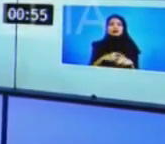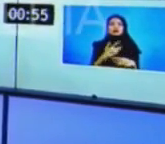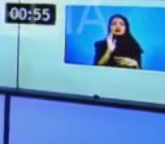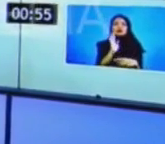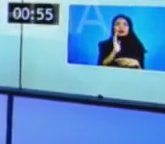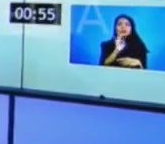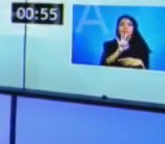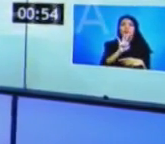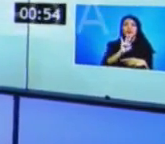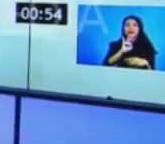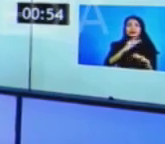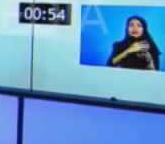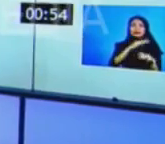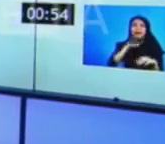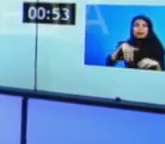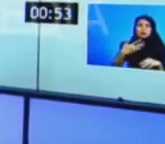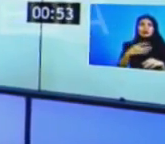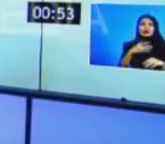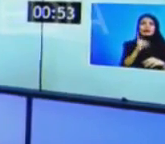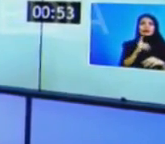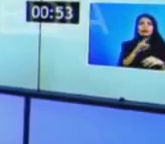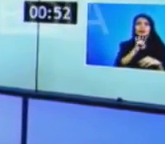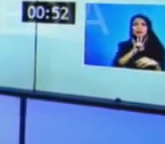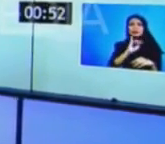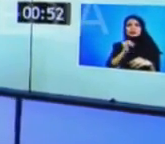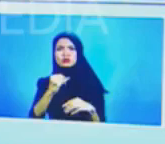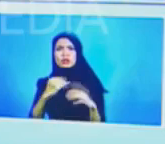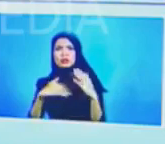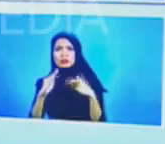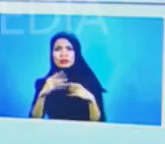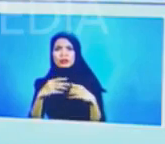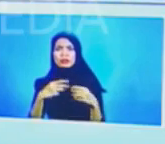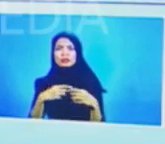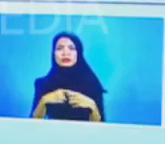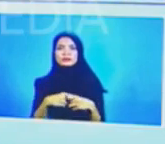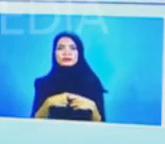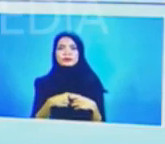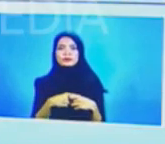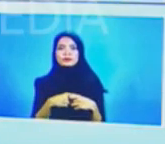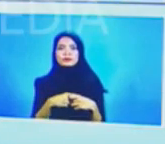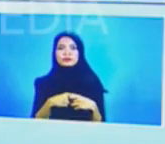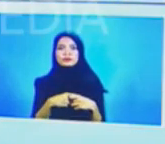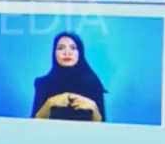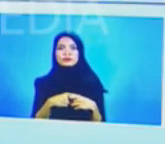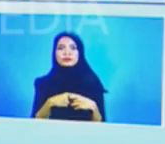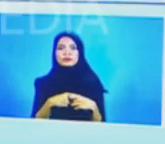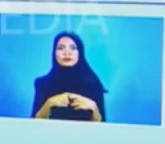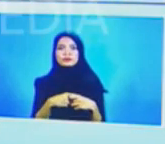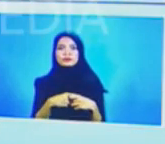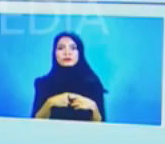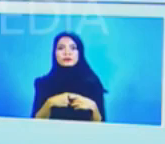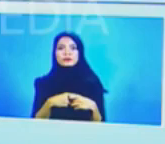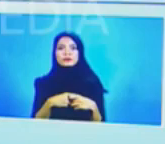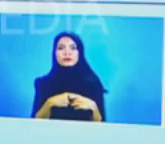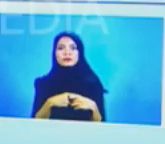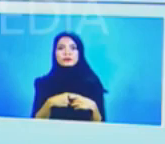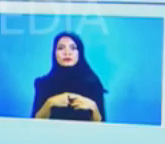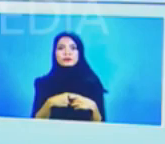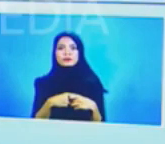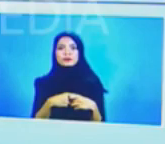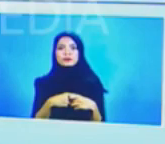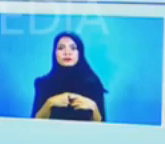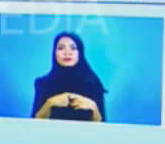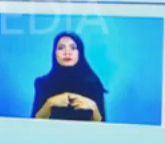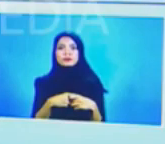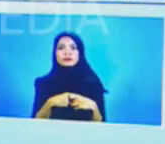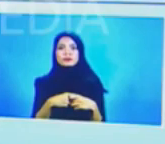Apakah merasa sedikit grogi nervous tidak yakin Apakah kita sendiri yang bicara sebagai pembicara publik atau